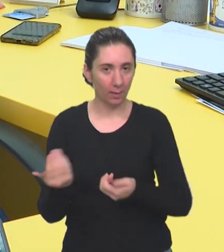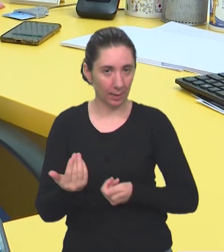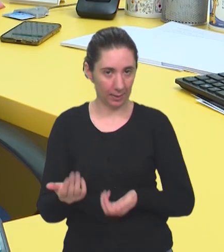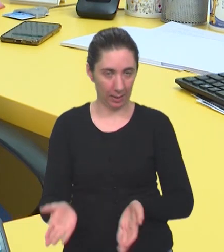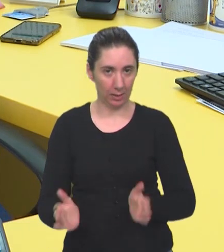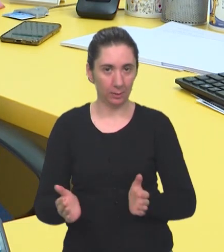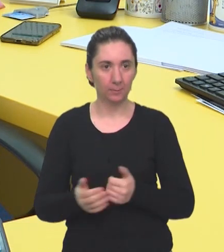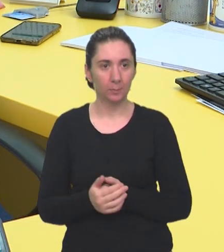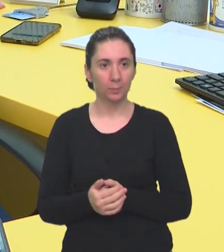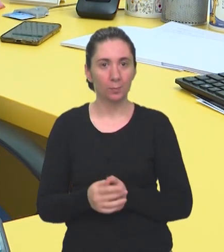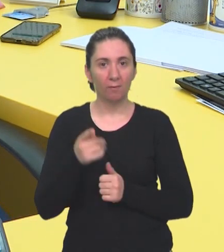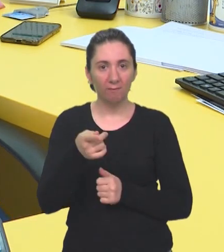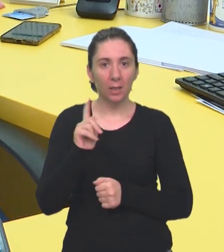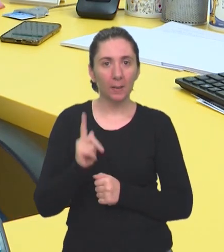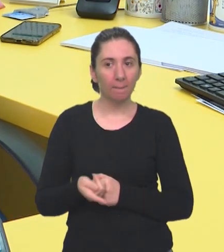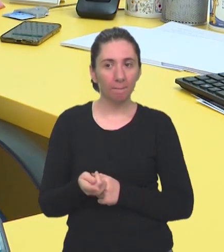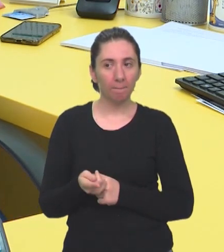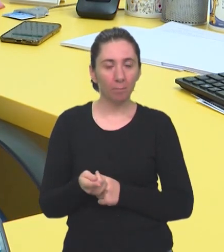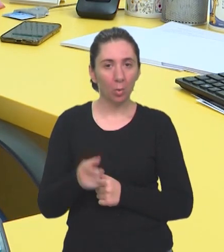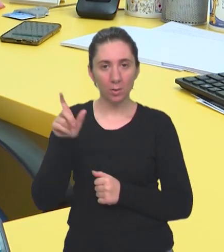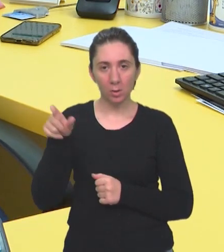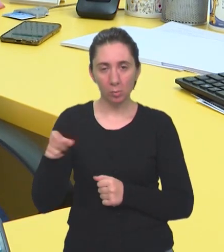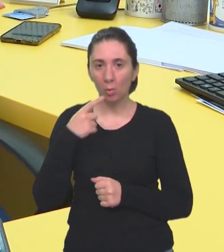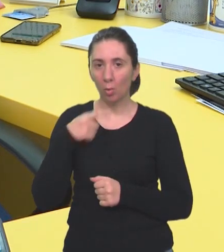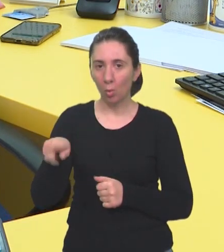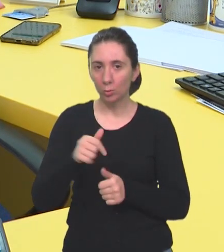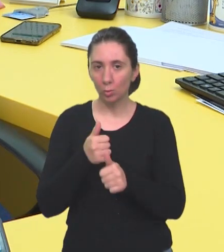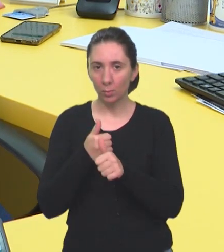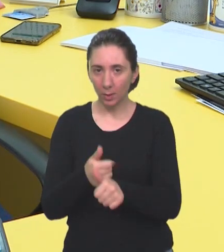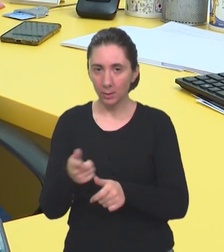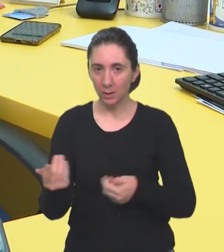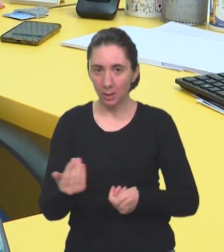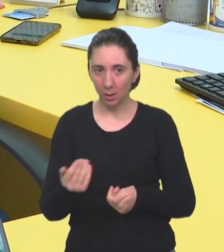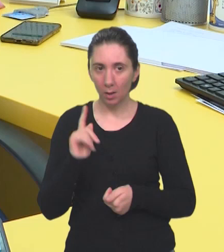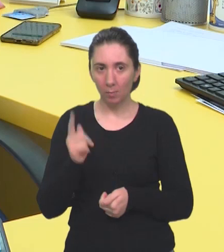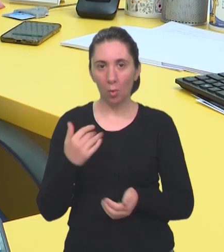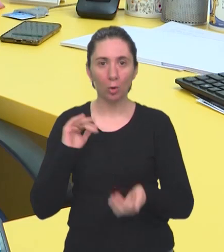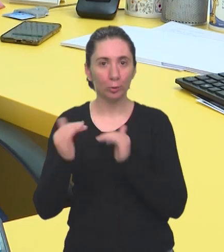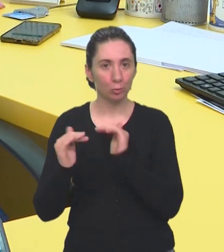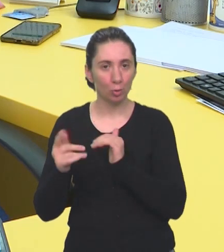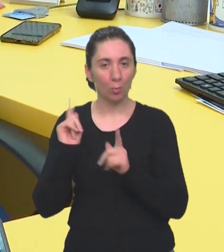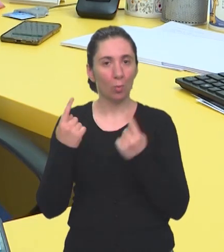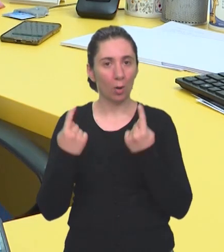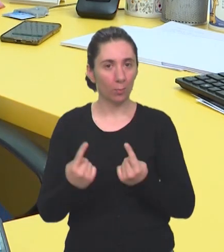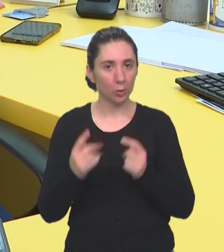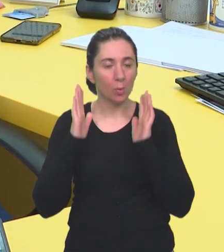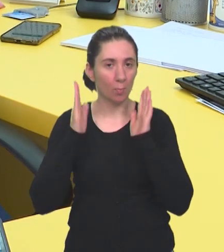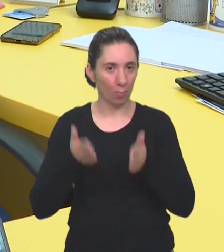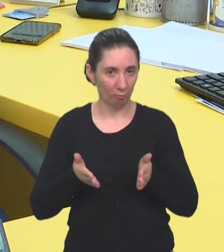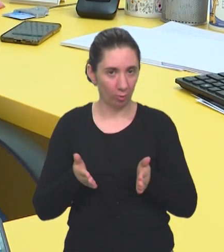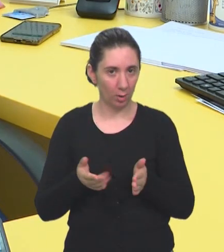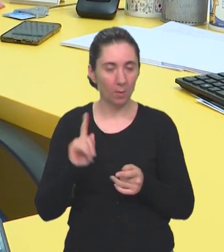djeteta, gdje u biti vi morate sa osobama koje su u pratnji sa tim djetetom morate moći surađivati. Tu mora postojati